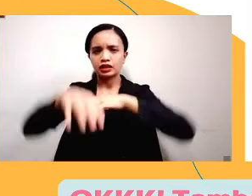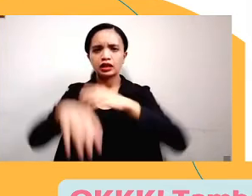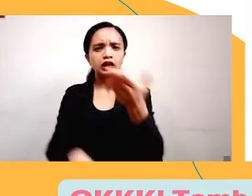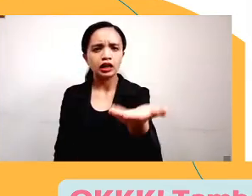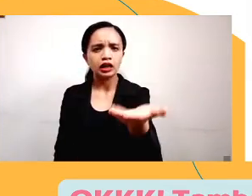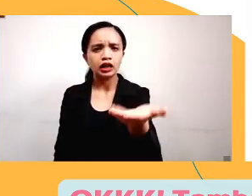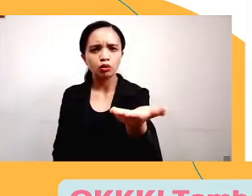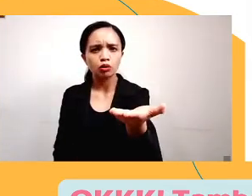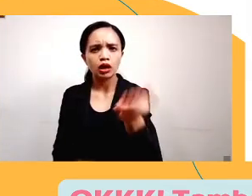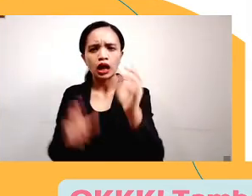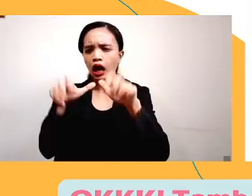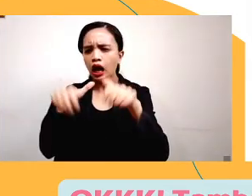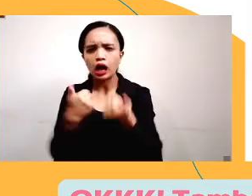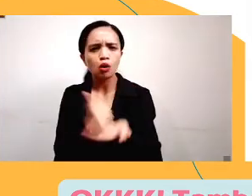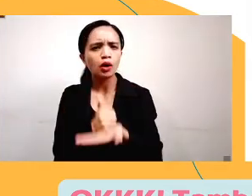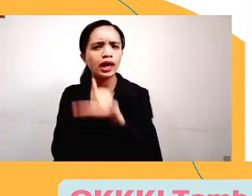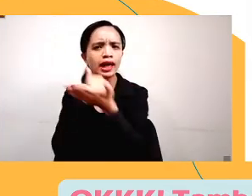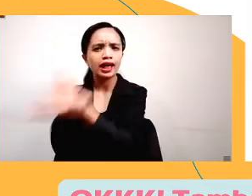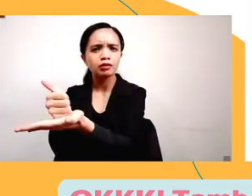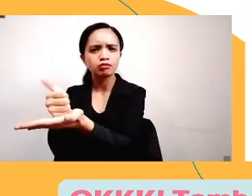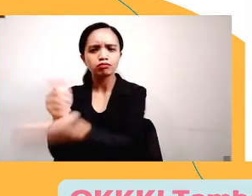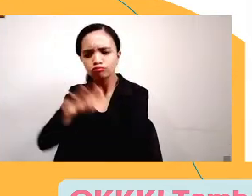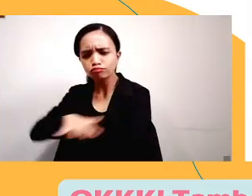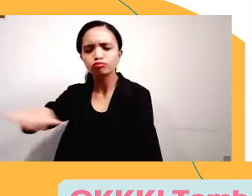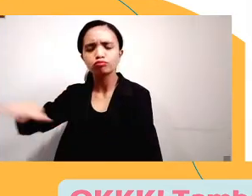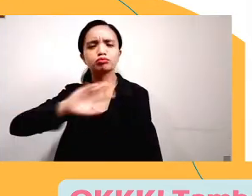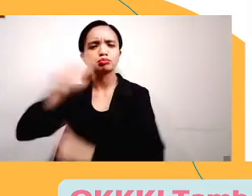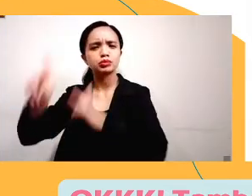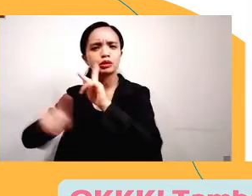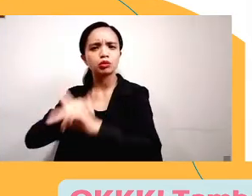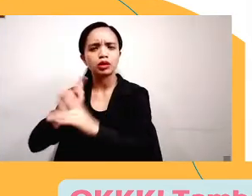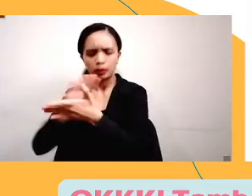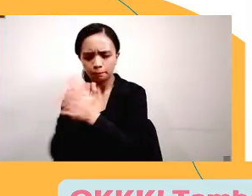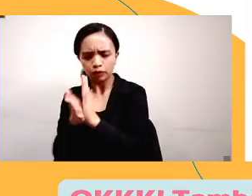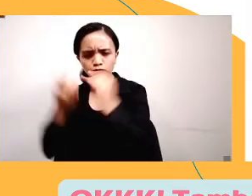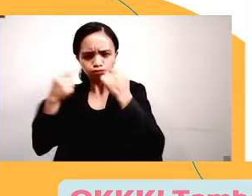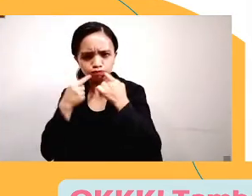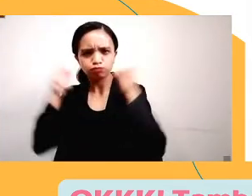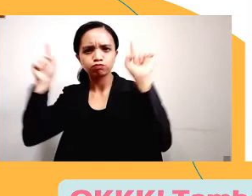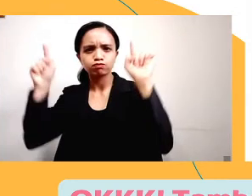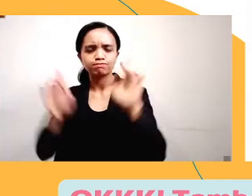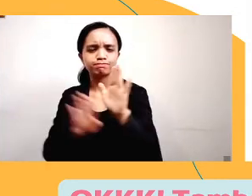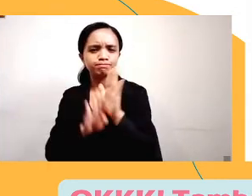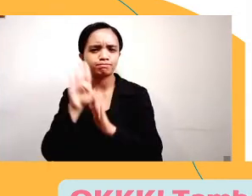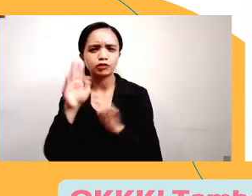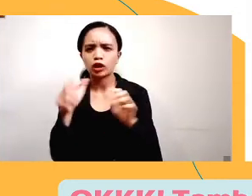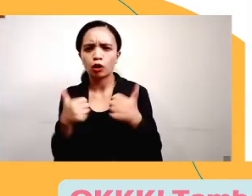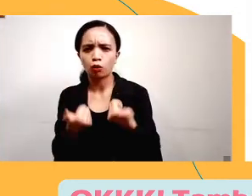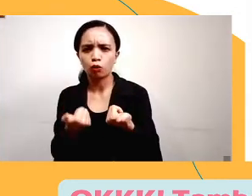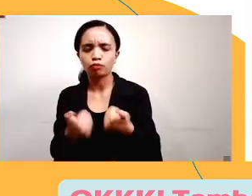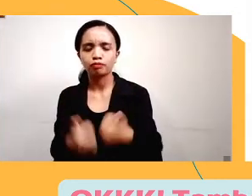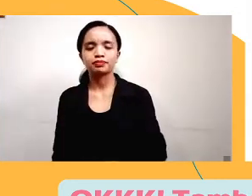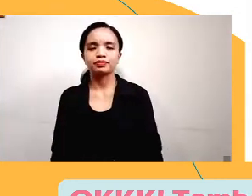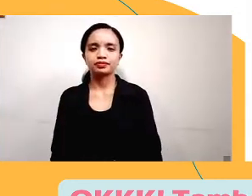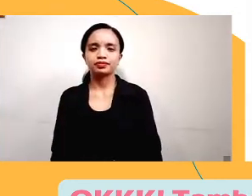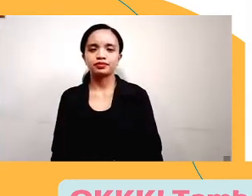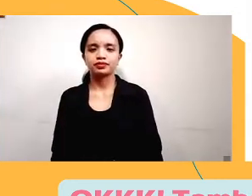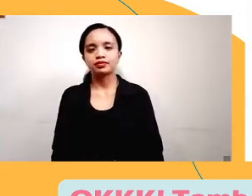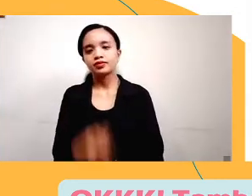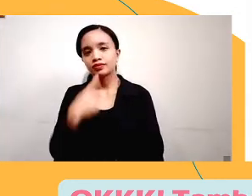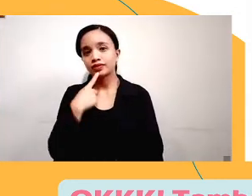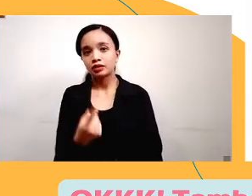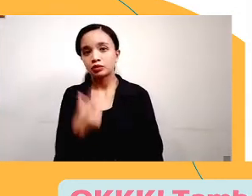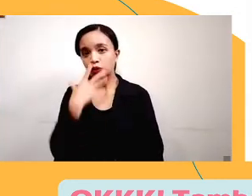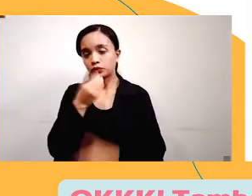sa pagyabong o pag-unlad ng ibang tao? Okay, sabi na yung ating